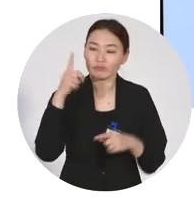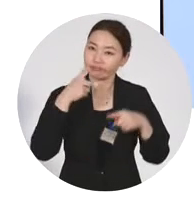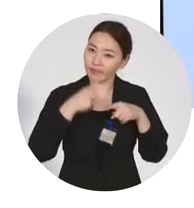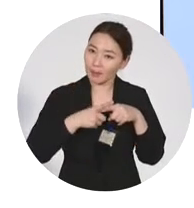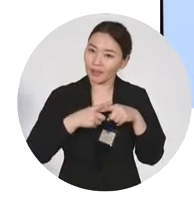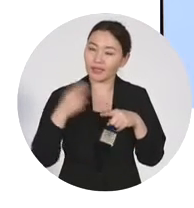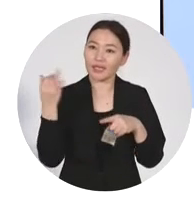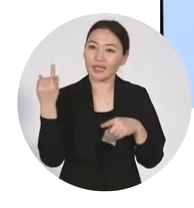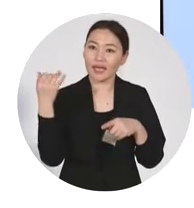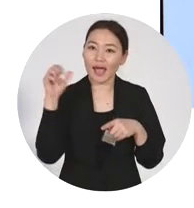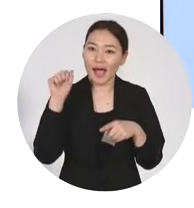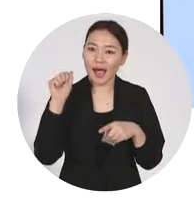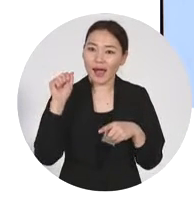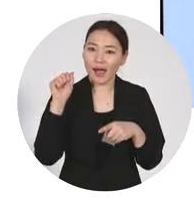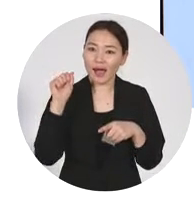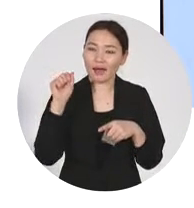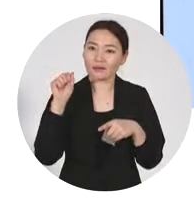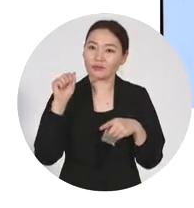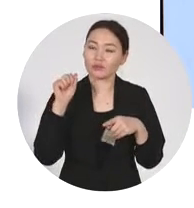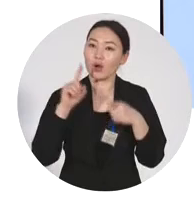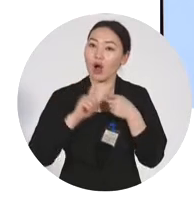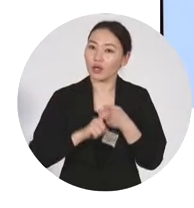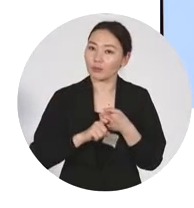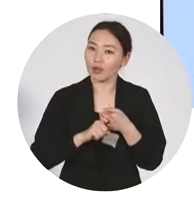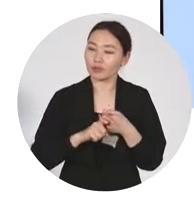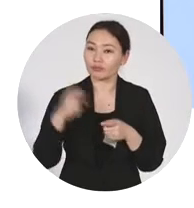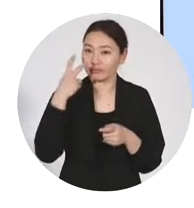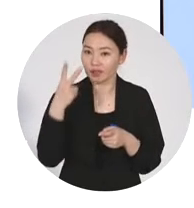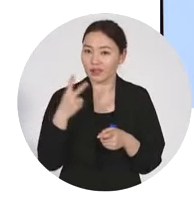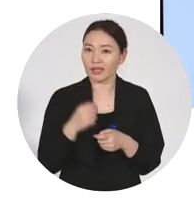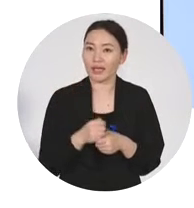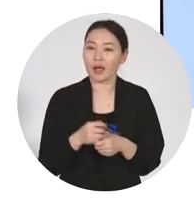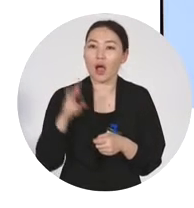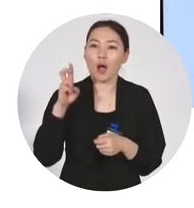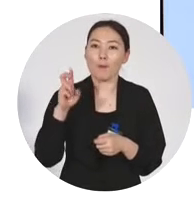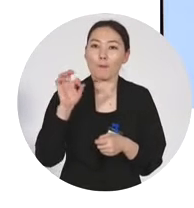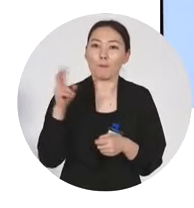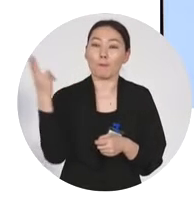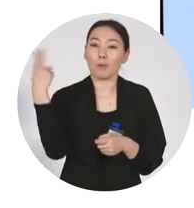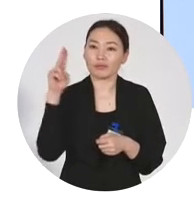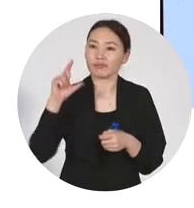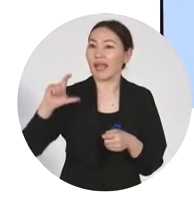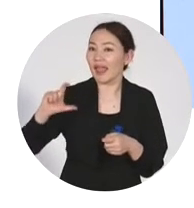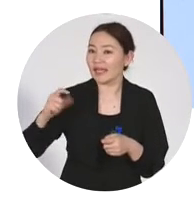үзье. За бод гэдэг үг л ир үг байна. За тэрнээс гадна ихшгээр төгссөн үг байгаа учраас яа нөхцлөө